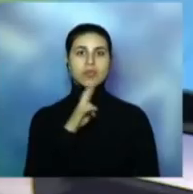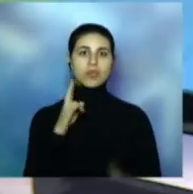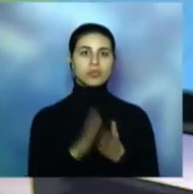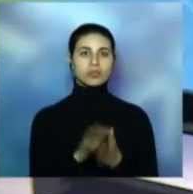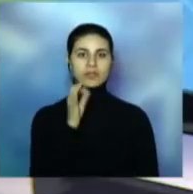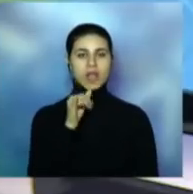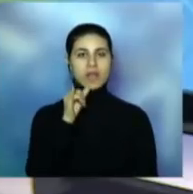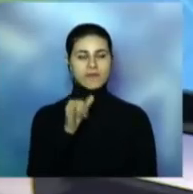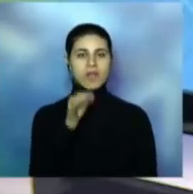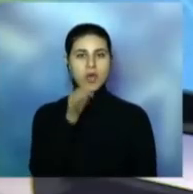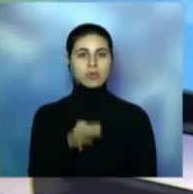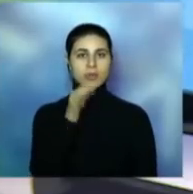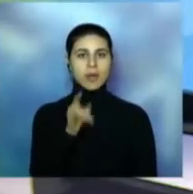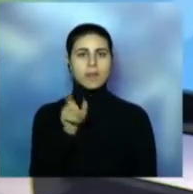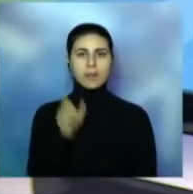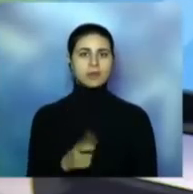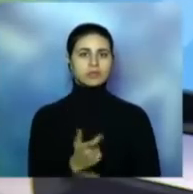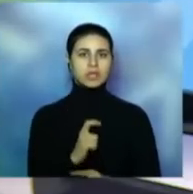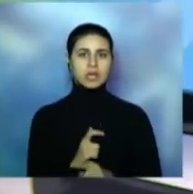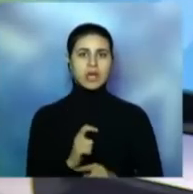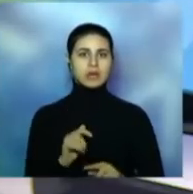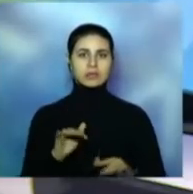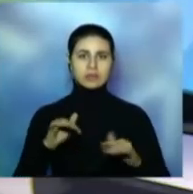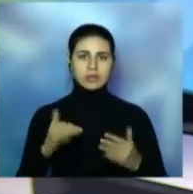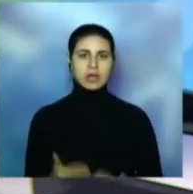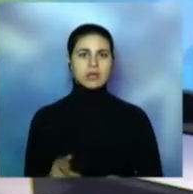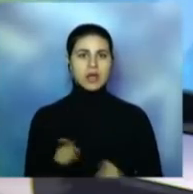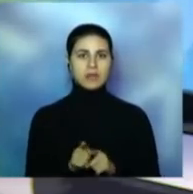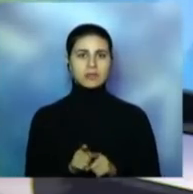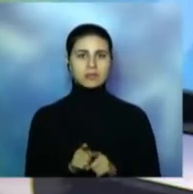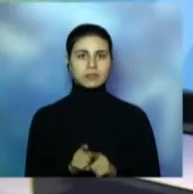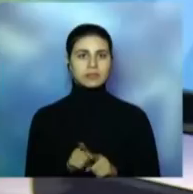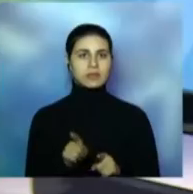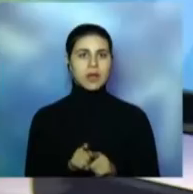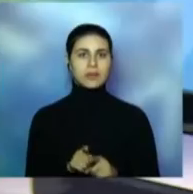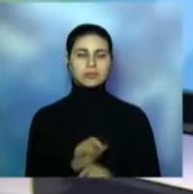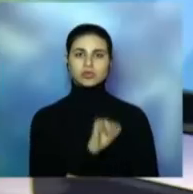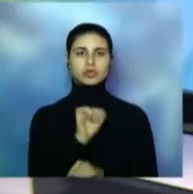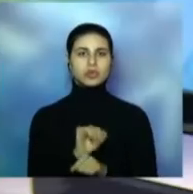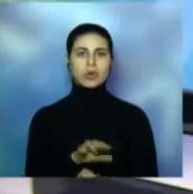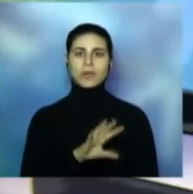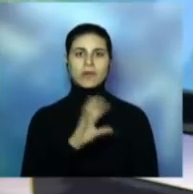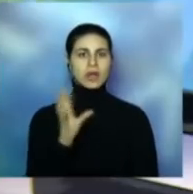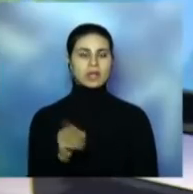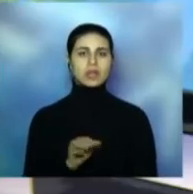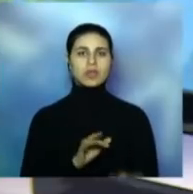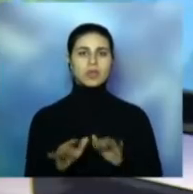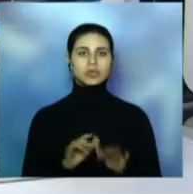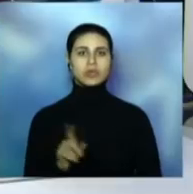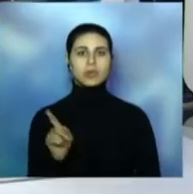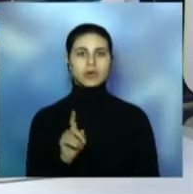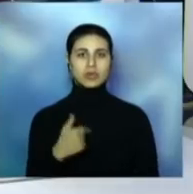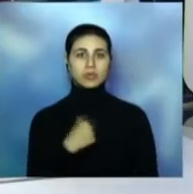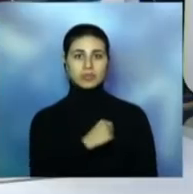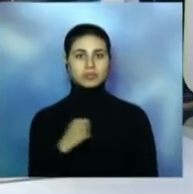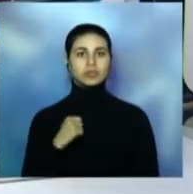ნიშნავს იმას, რომ ბავშვი ბოლოს ისეთი დონდლო გახდება და მოუქნელი, ისე შეეზღუდება მას ყველანაირი მოძრაობა, რომ